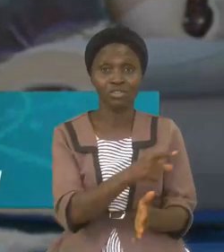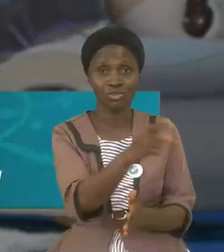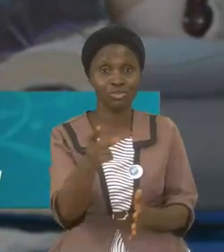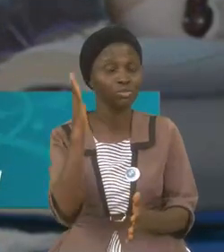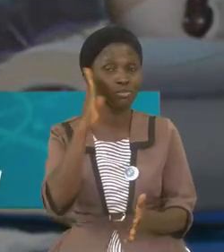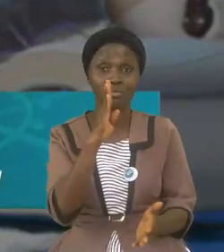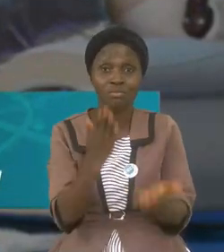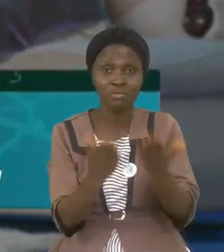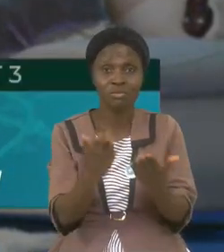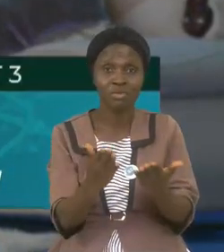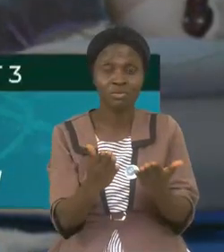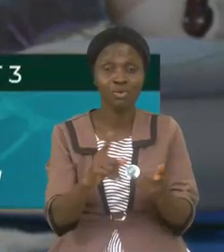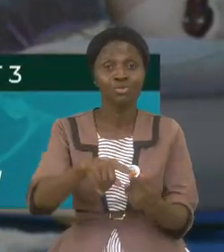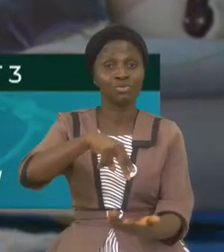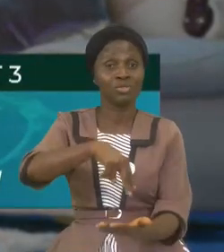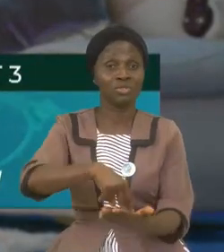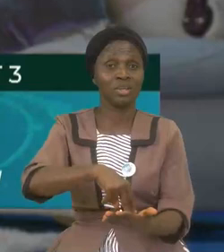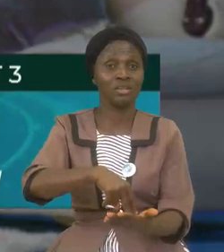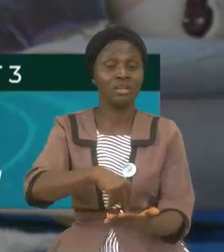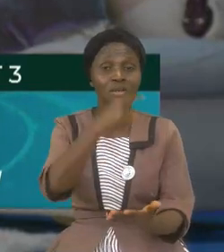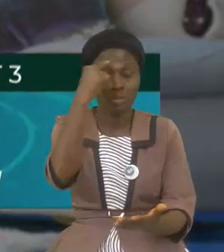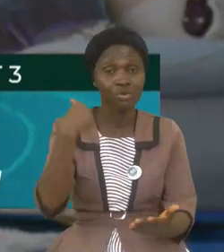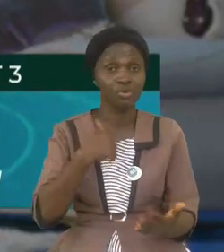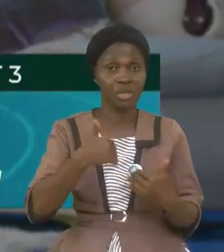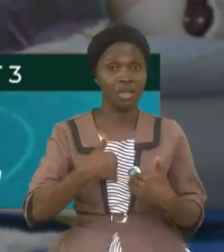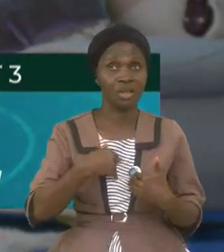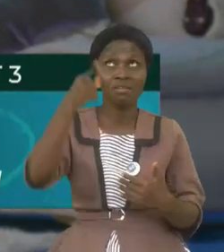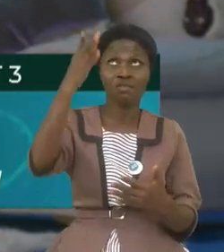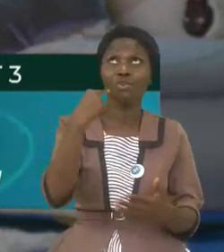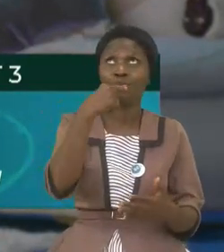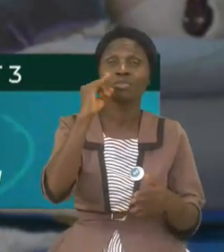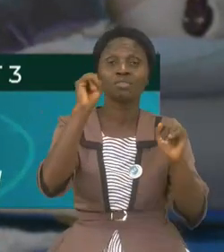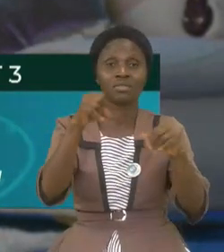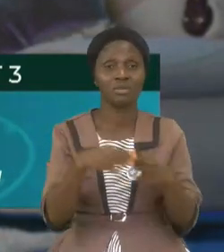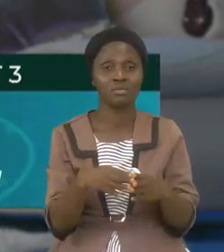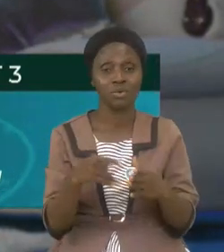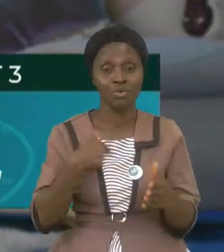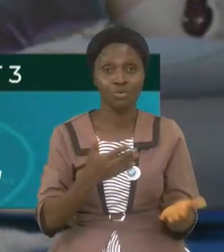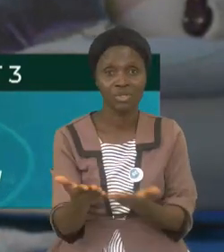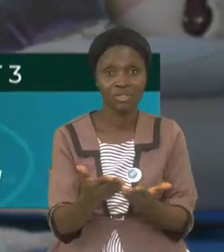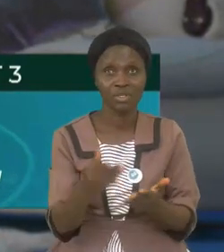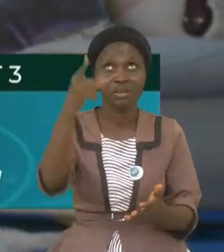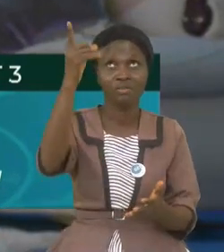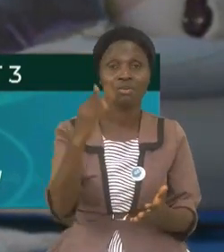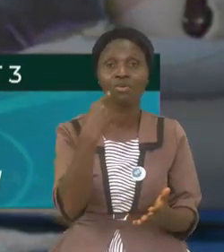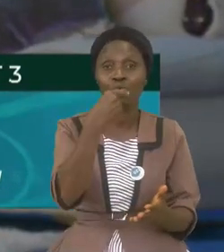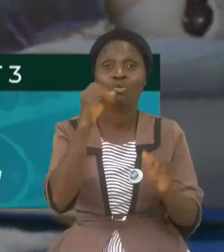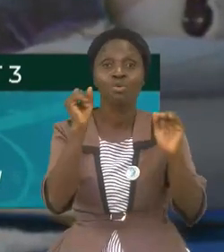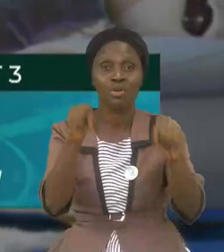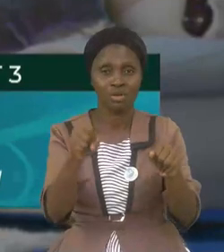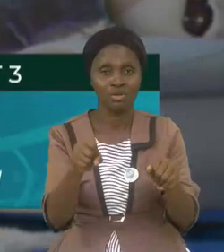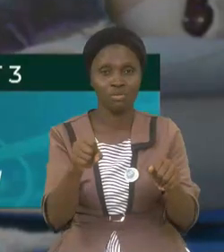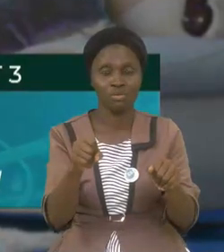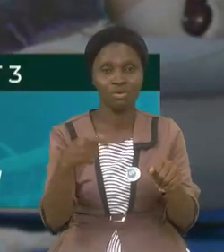Revêtez-vous de toutes les armes de Dieu, afin de pouvoir tenir ferme. Parce que nous avons